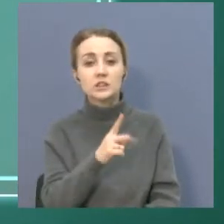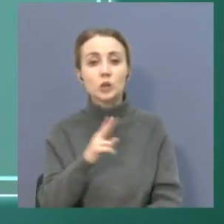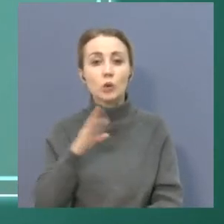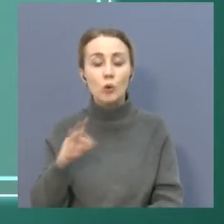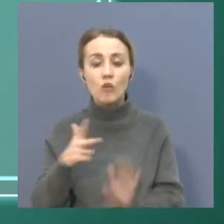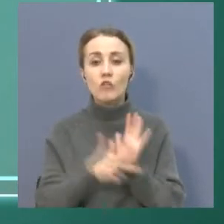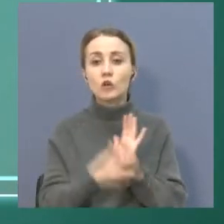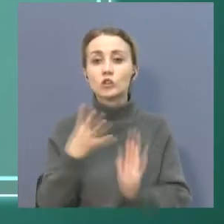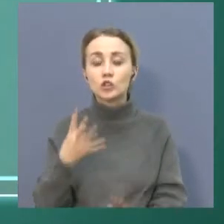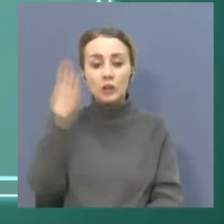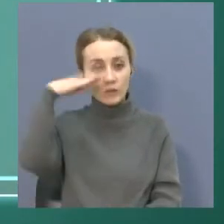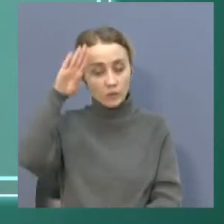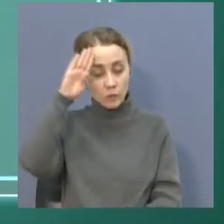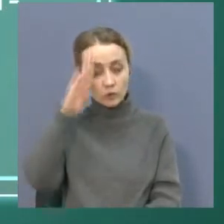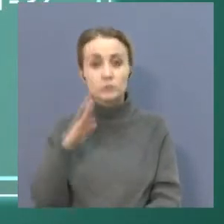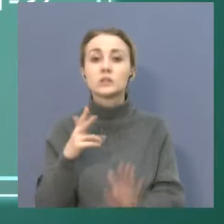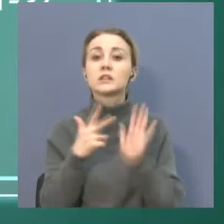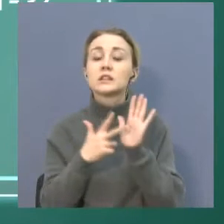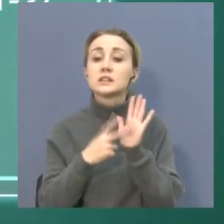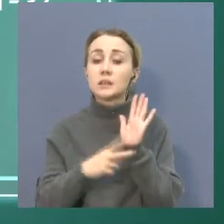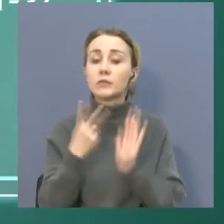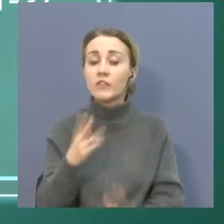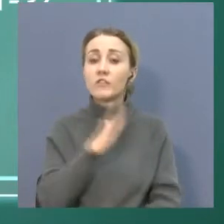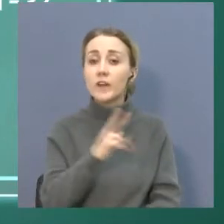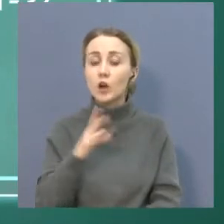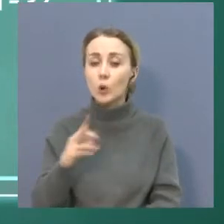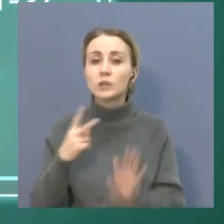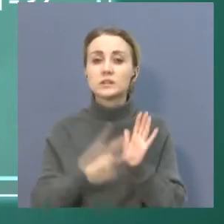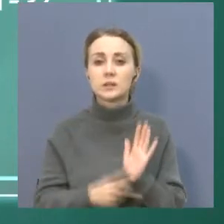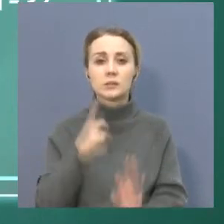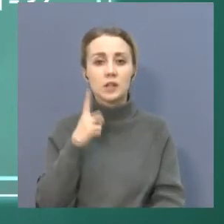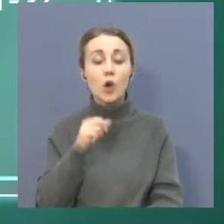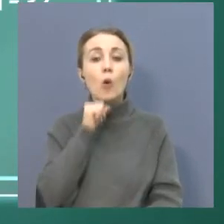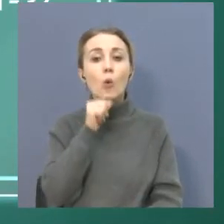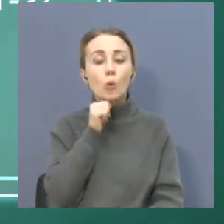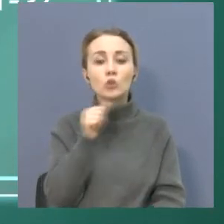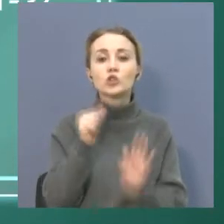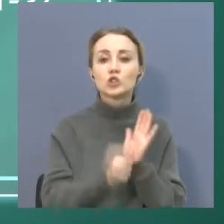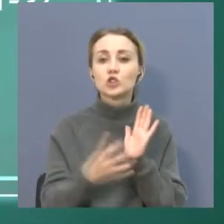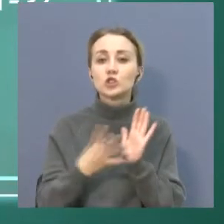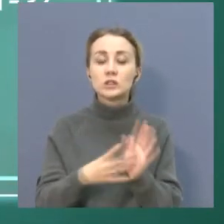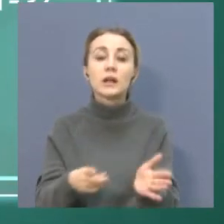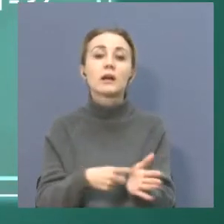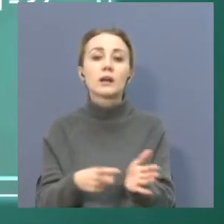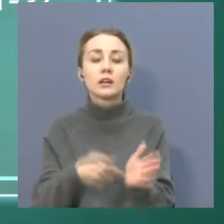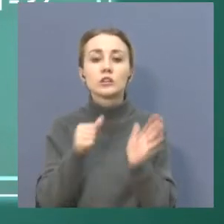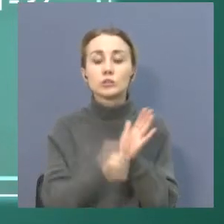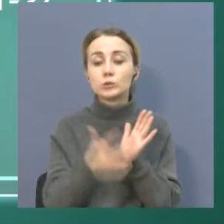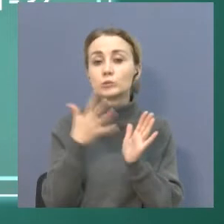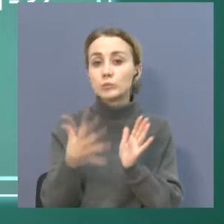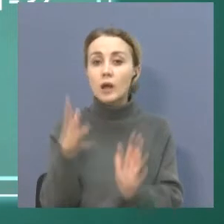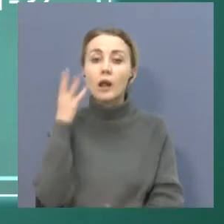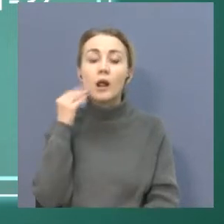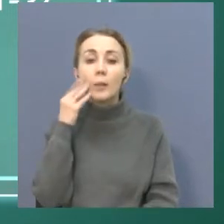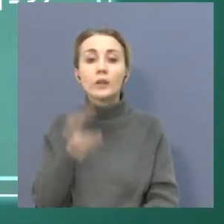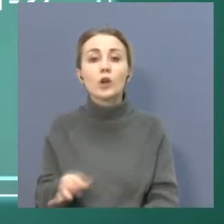тұрғыннан инфекция анықталды. Қостанай облысында 69, Қарағанды облысында 65, Алматы облысында 61 адам қауіпті індет жұқтырған. Атырау